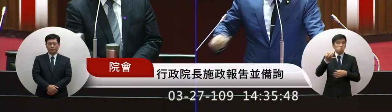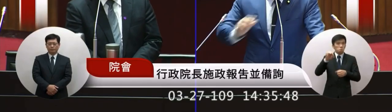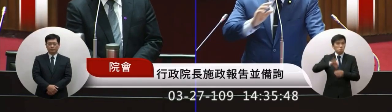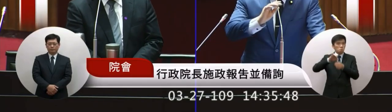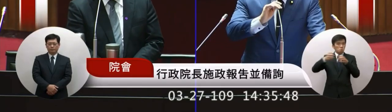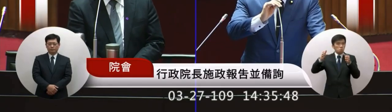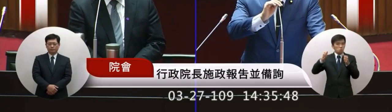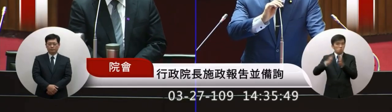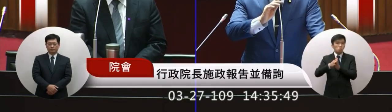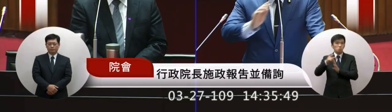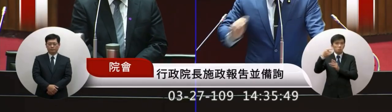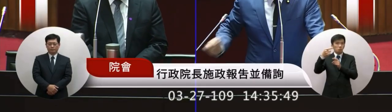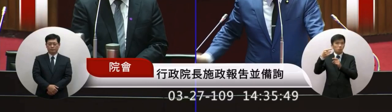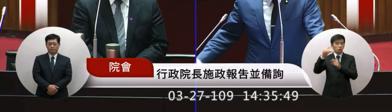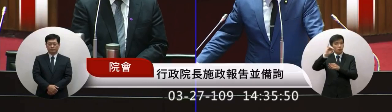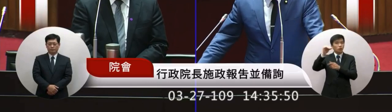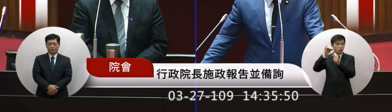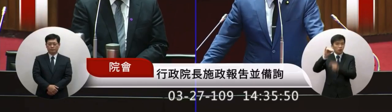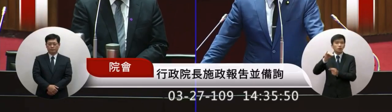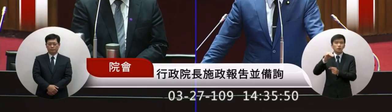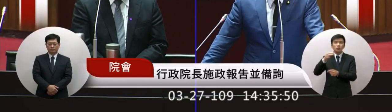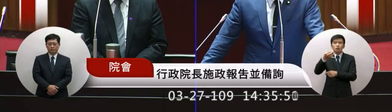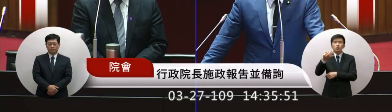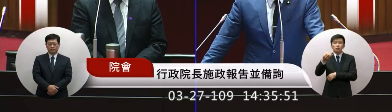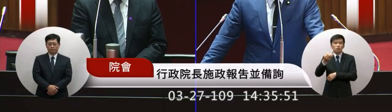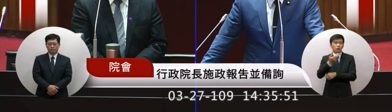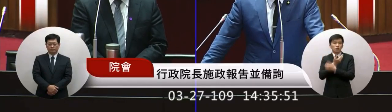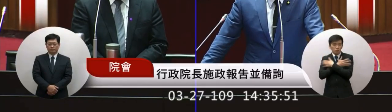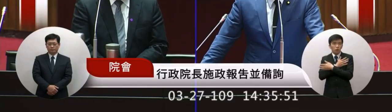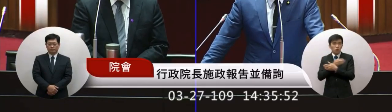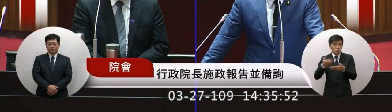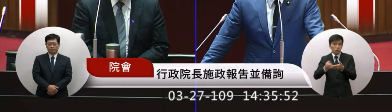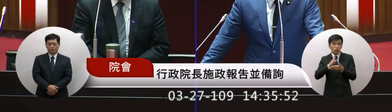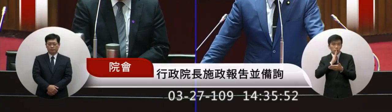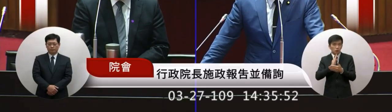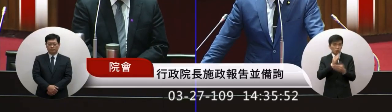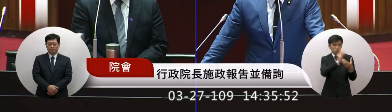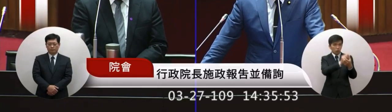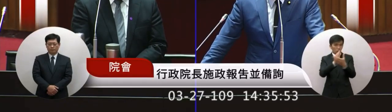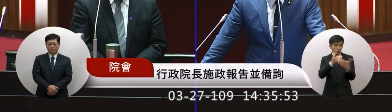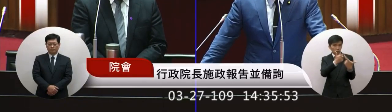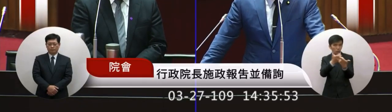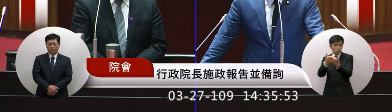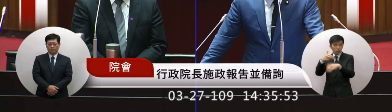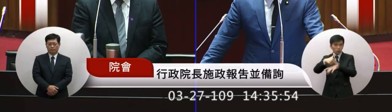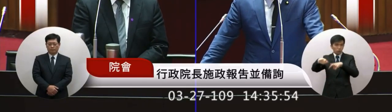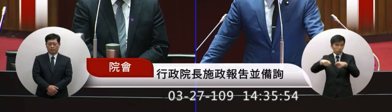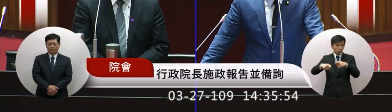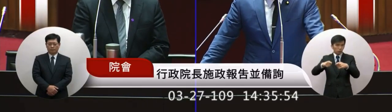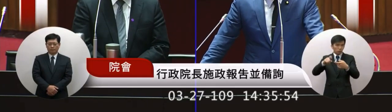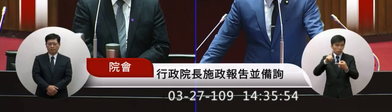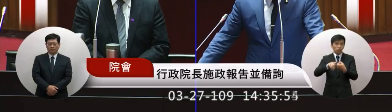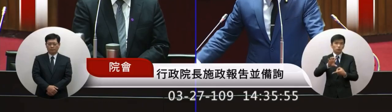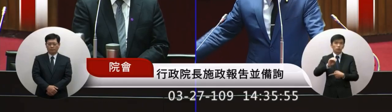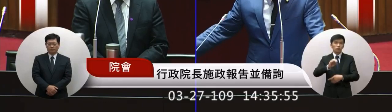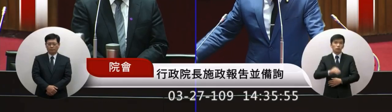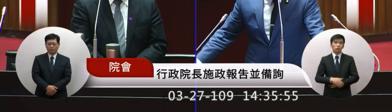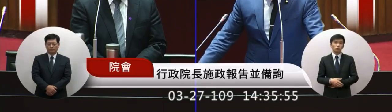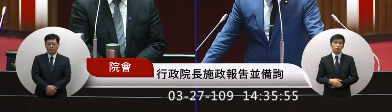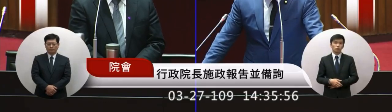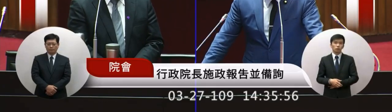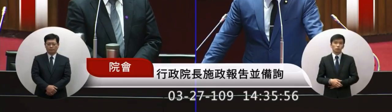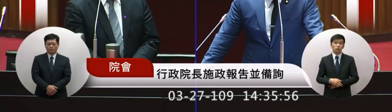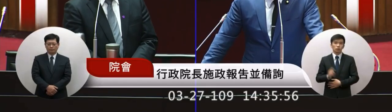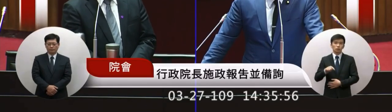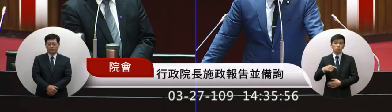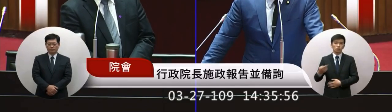哈，金额多寡不是重点，是投入的资源有没有实际的到位，我想这个是接下来的重点。下